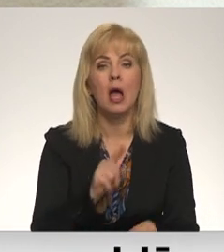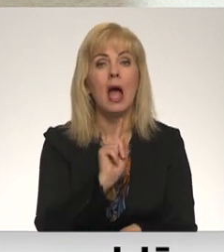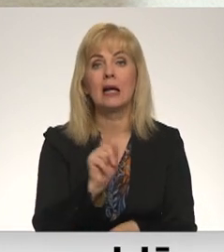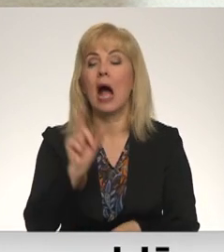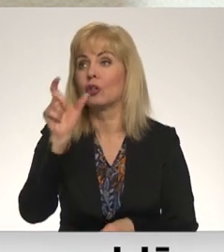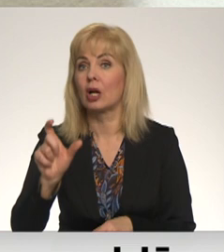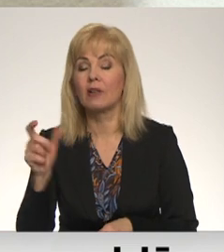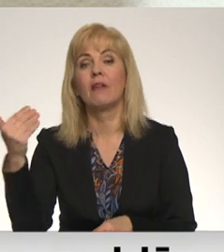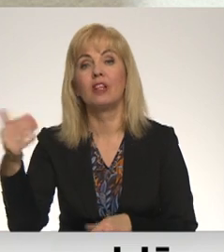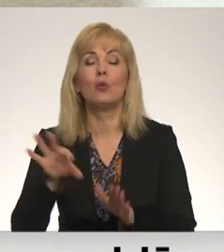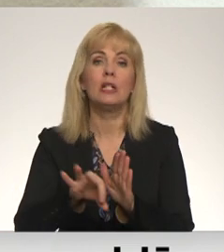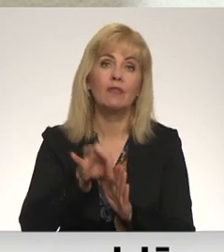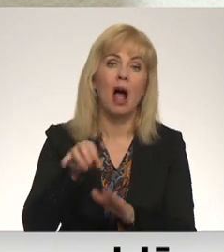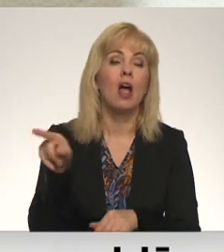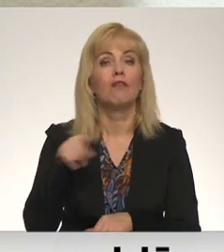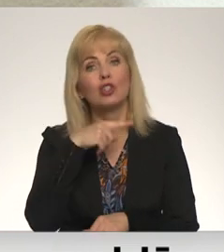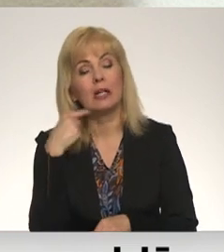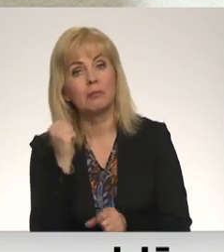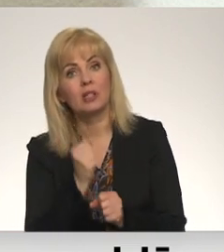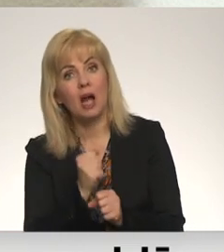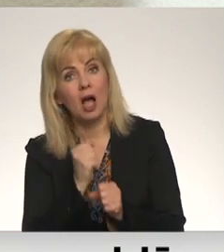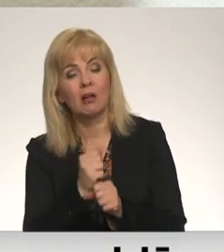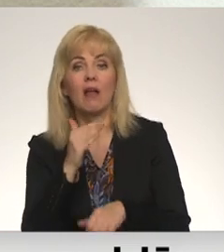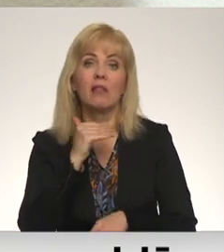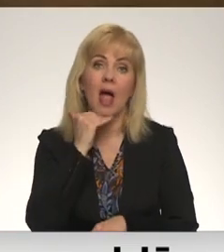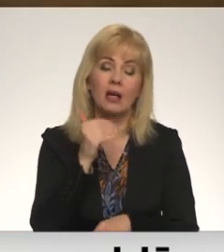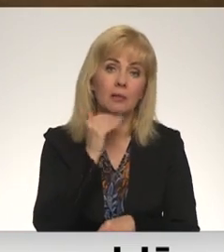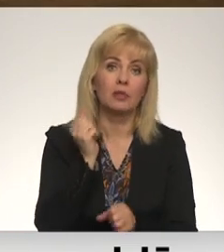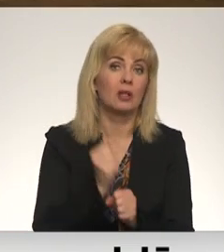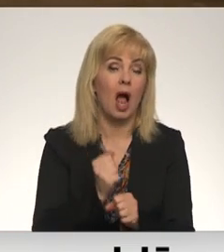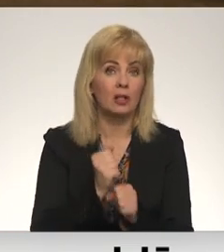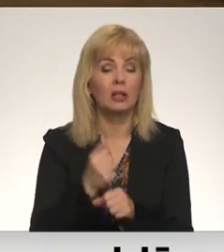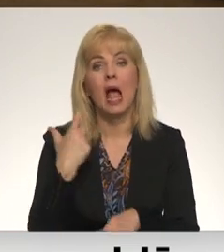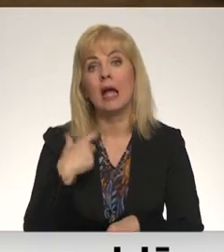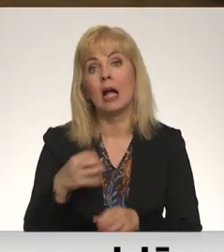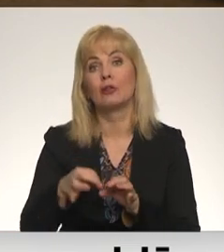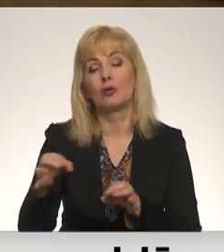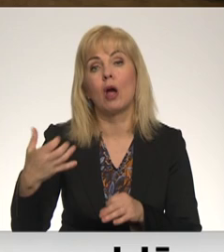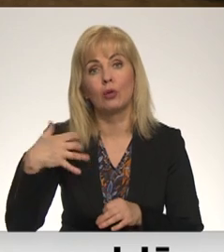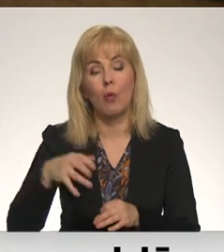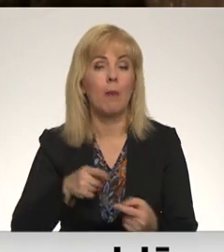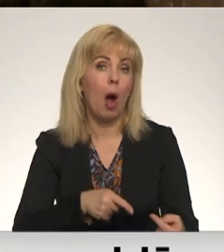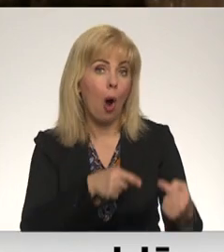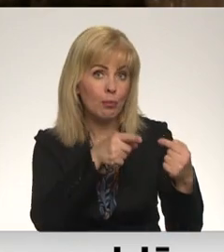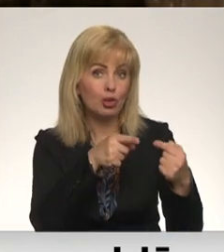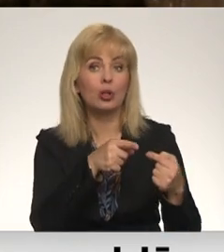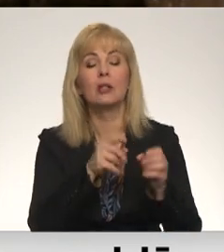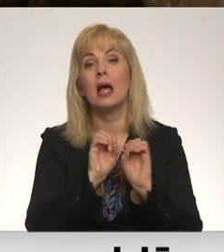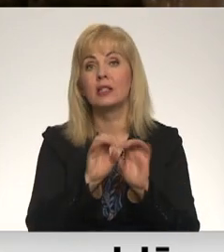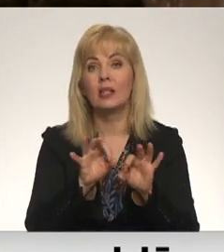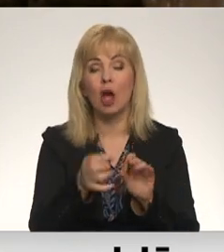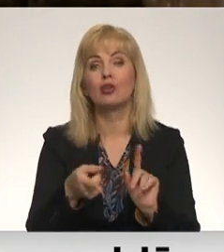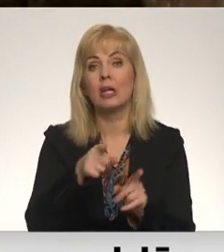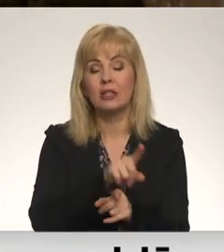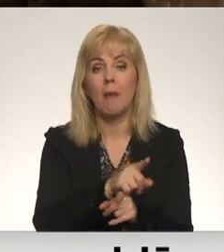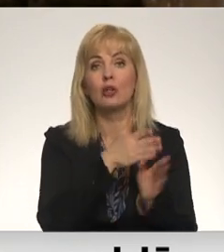cilvēka izvēle, vai viņš grib strādāt, negrib strādāt. Jēkabpils novada domes opozīcijā gan pauž viedokli, ka